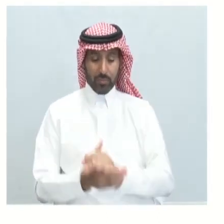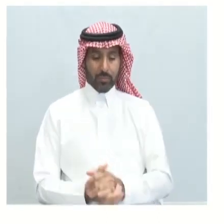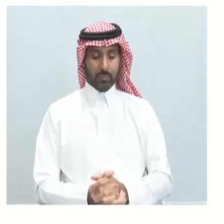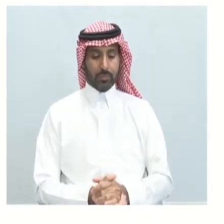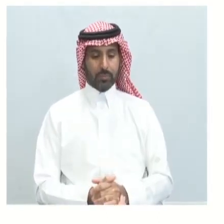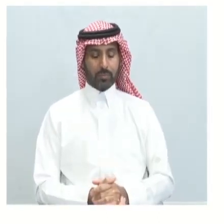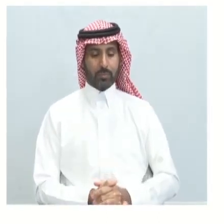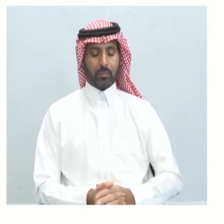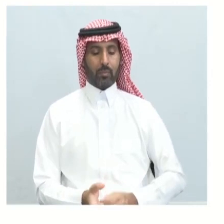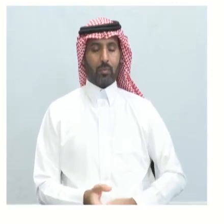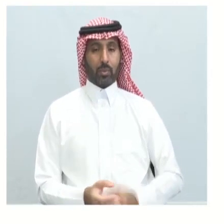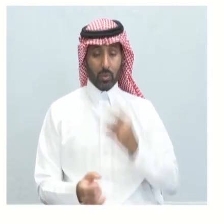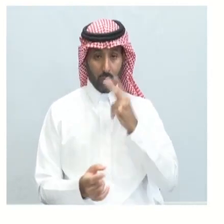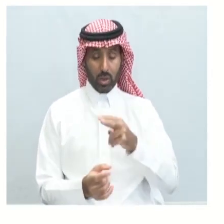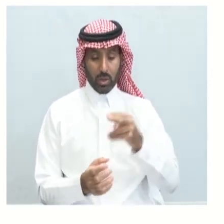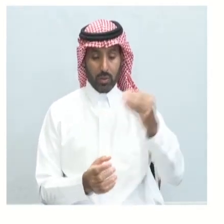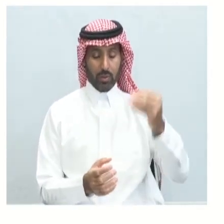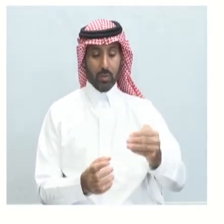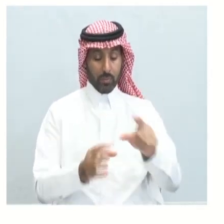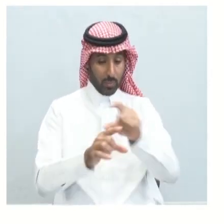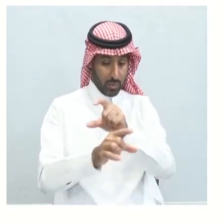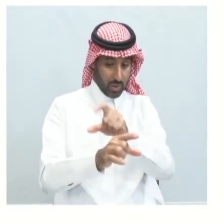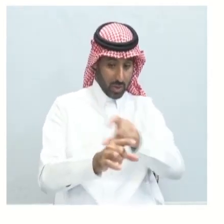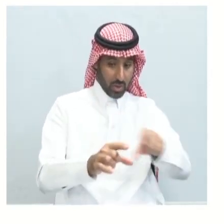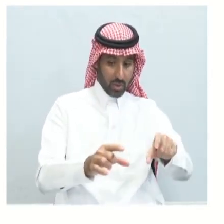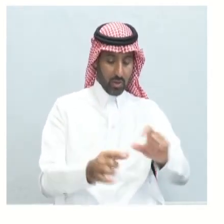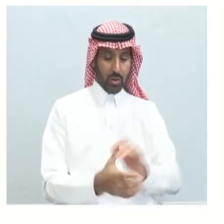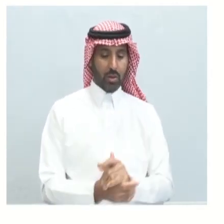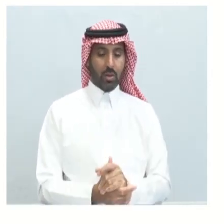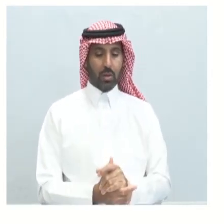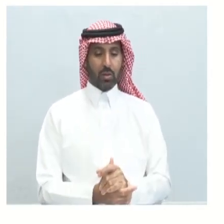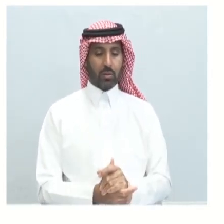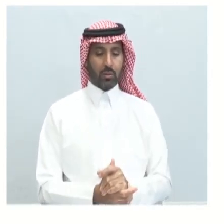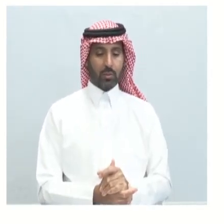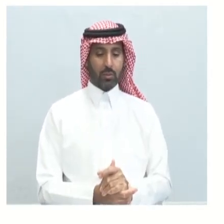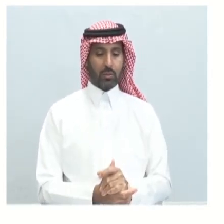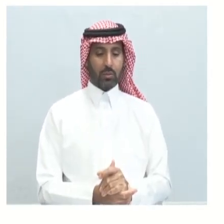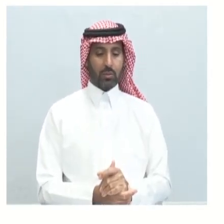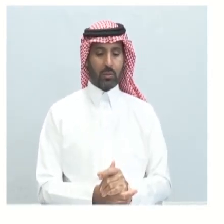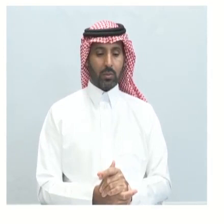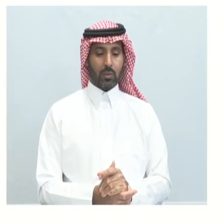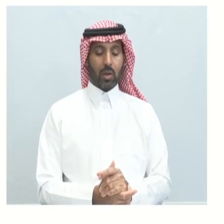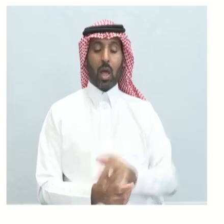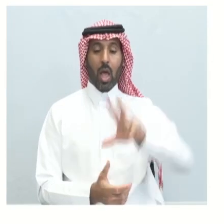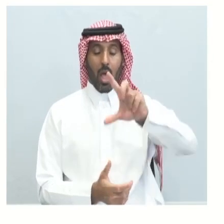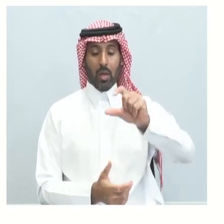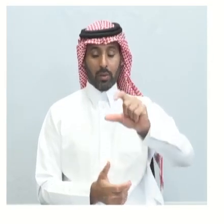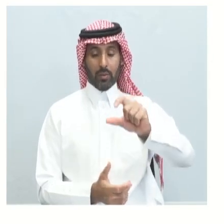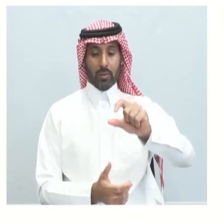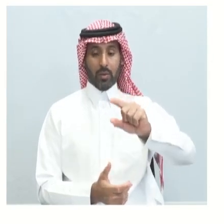1/6 نلاحظ بانه هذه المنطقه هي ما يعرف بالدرع